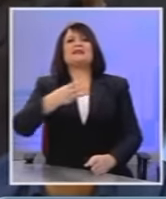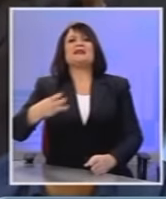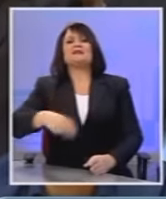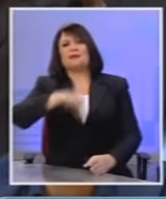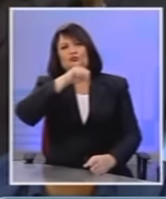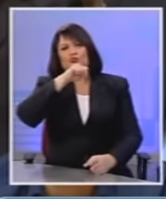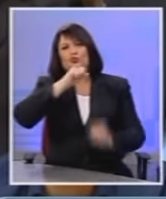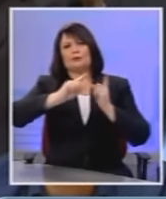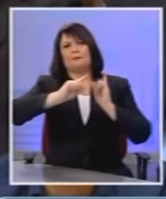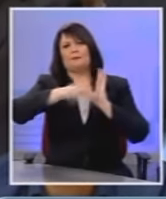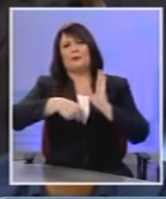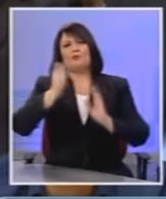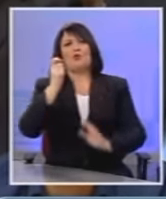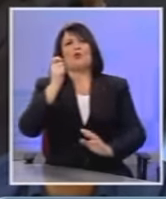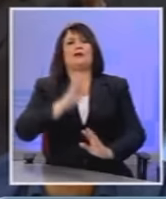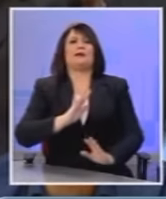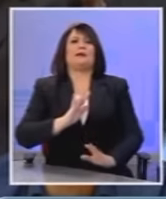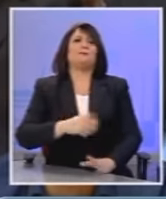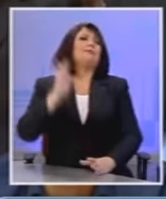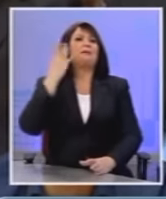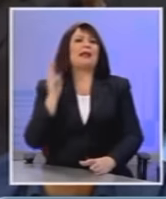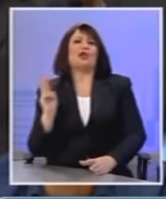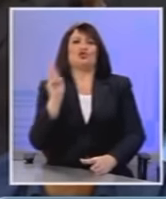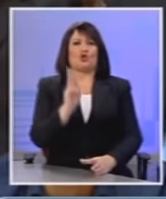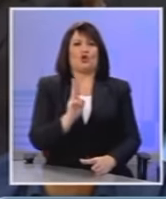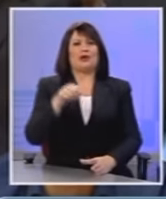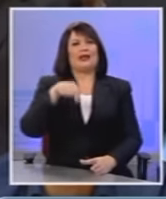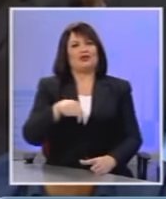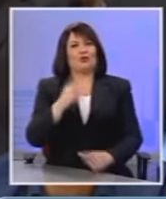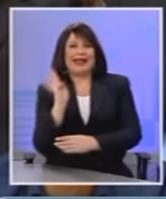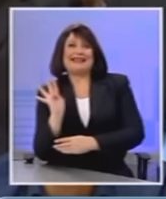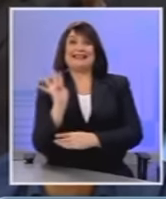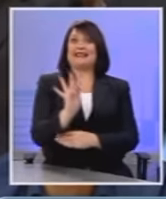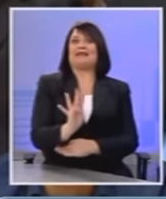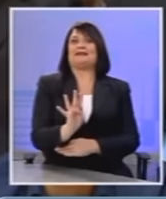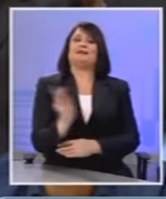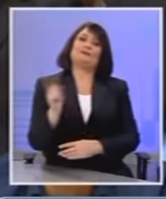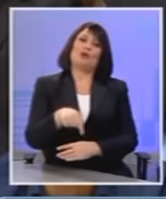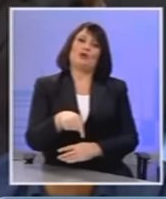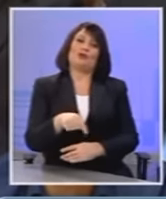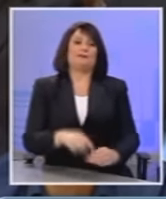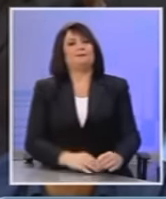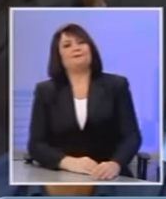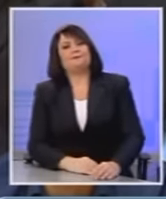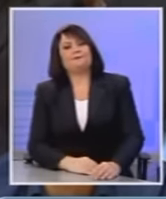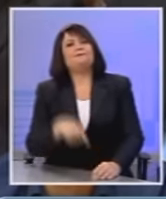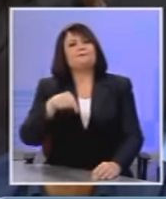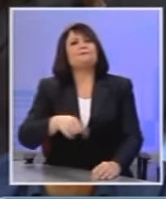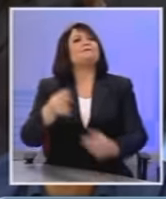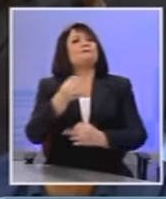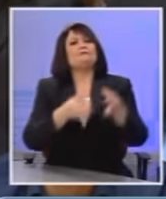μνημονιακή πολιτική παλαιότερα της Τρόικα και τώρα της Τετράδας. Έχουμε όμως εδώ τις